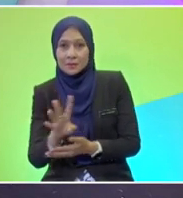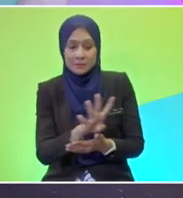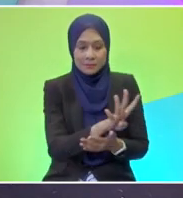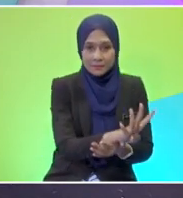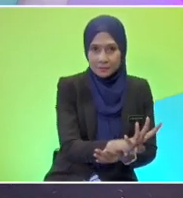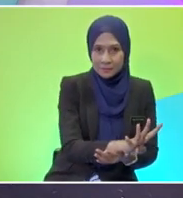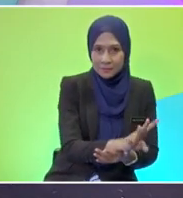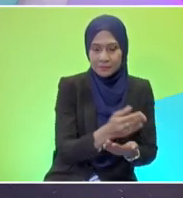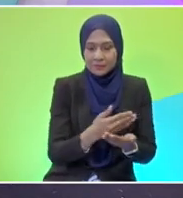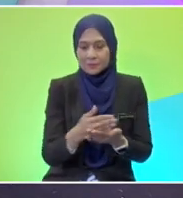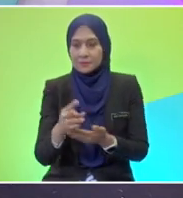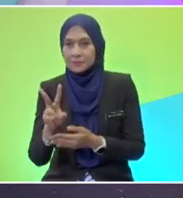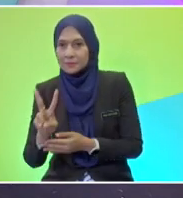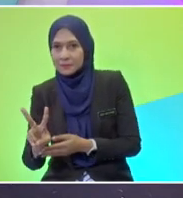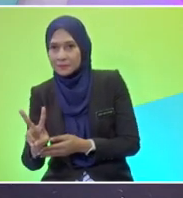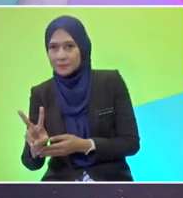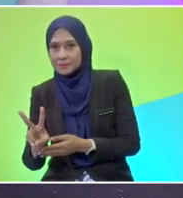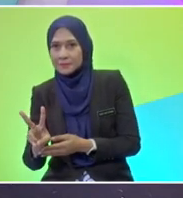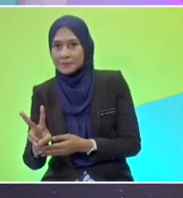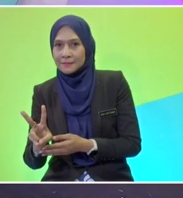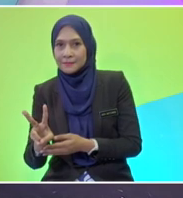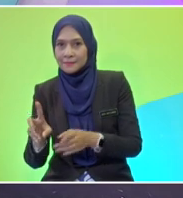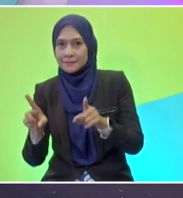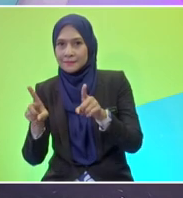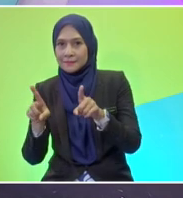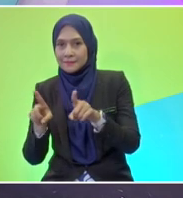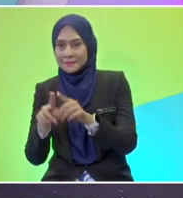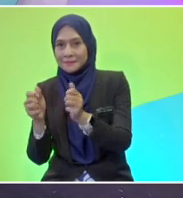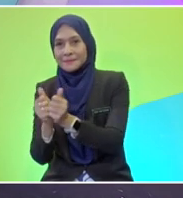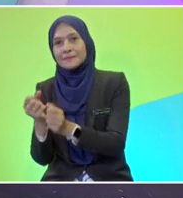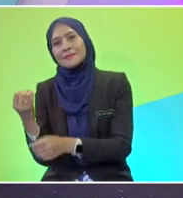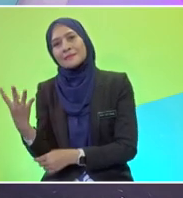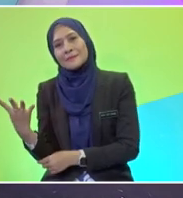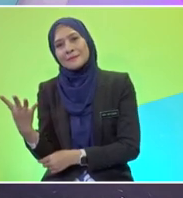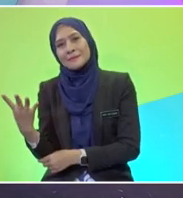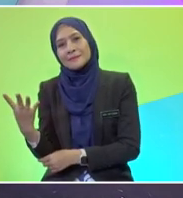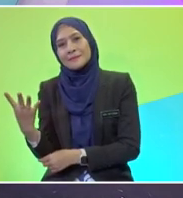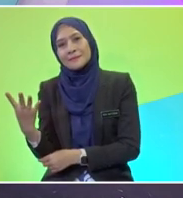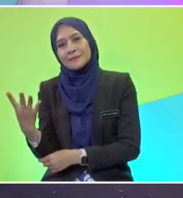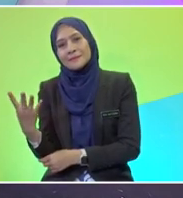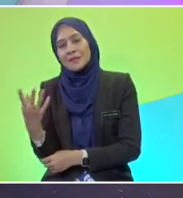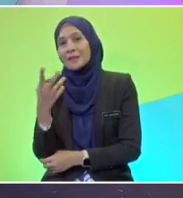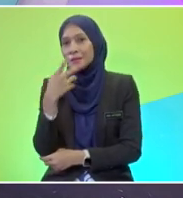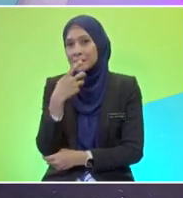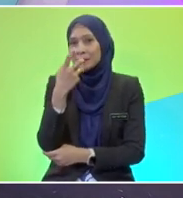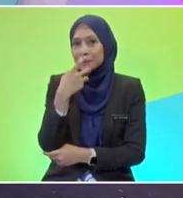makan satu, Cikgu Wani makan satu. Okey, cikgu. Satu untuk cikgu. Cikgu. Satu untuk Kak Syafiqah.